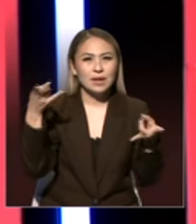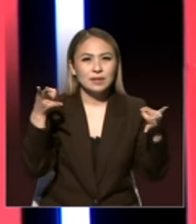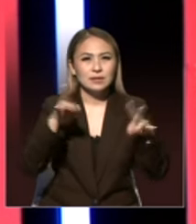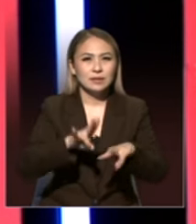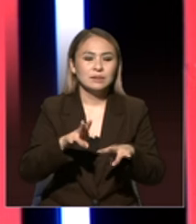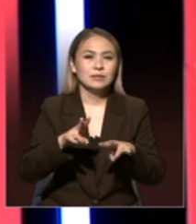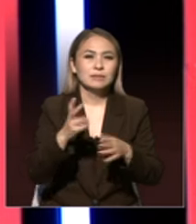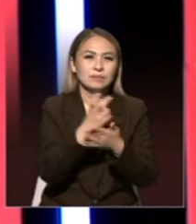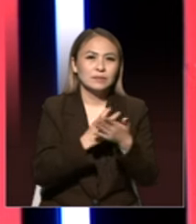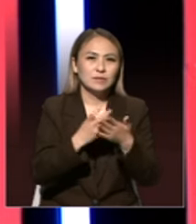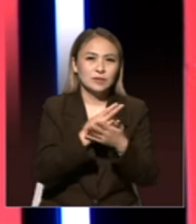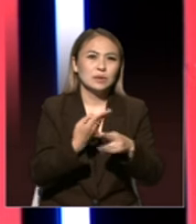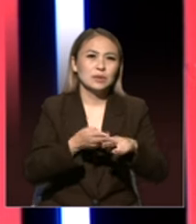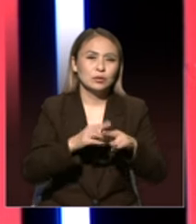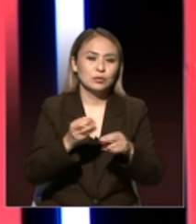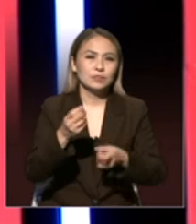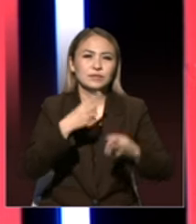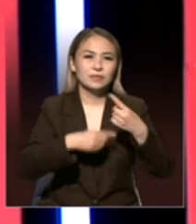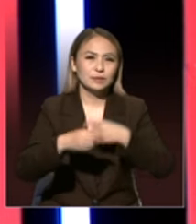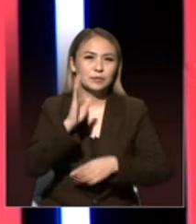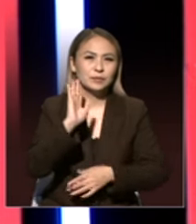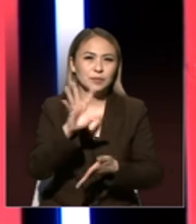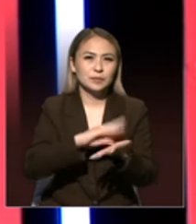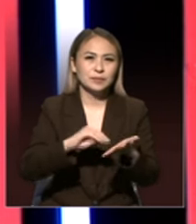көкейінде жүрген сұрақтар. Бұл тақырыпқа тағы да ораламыз біз.